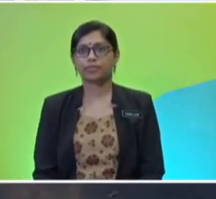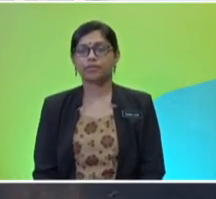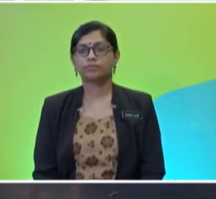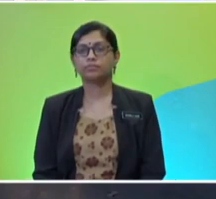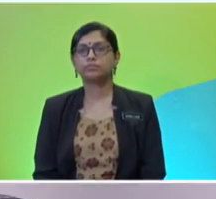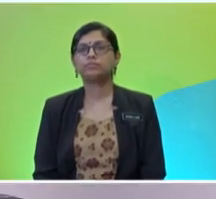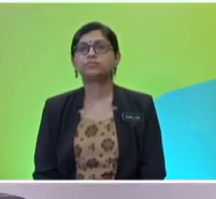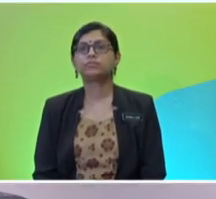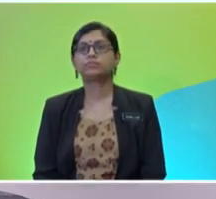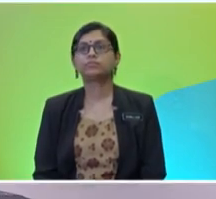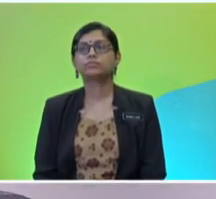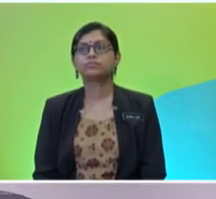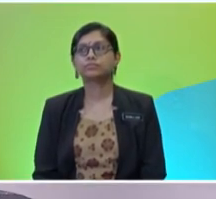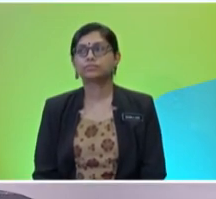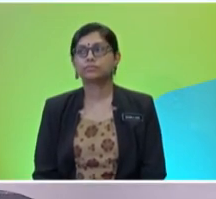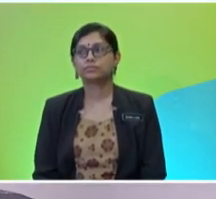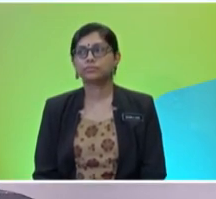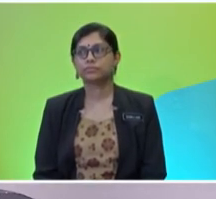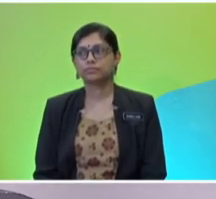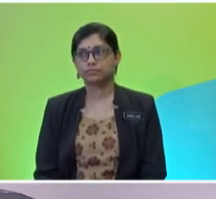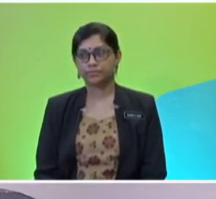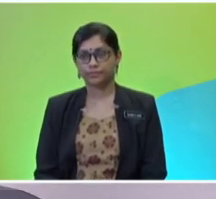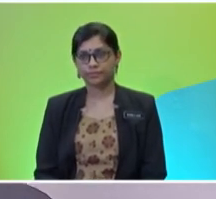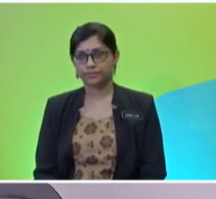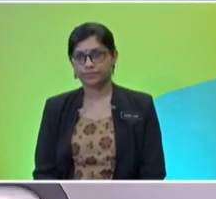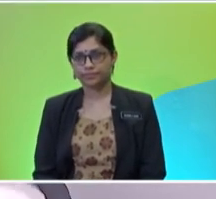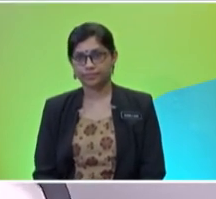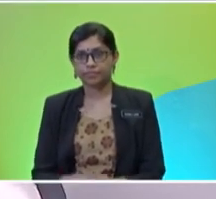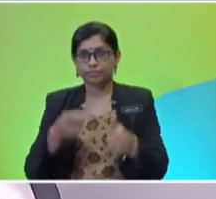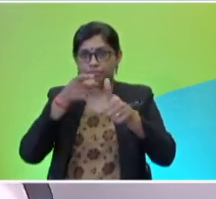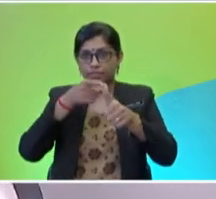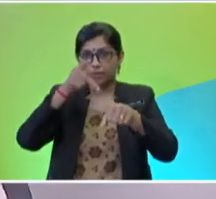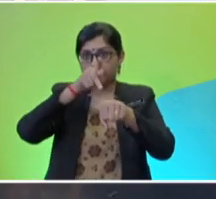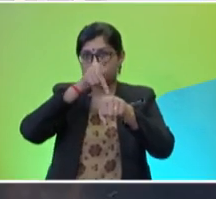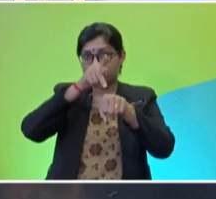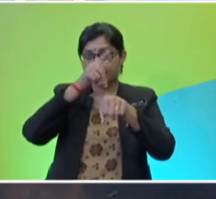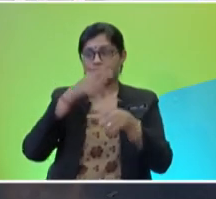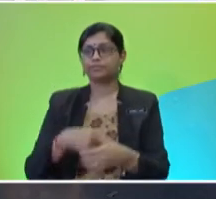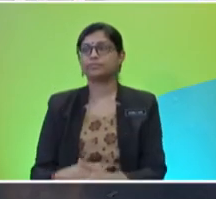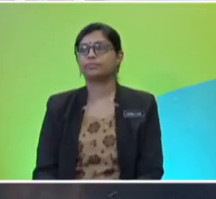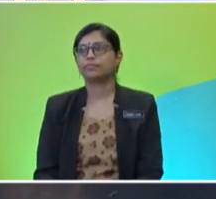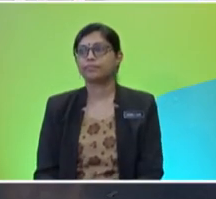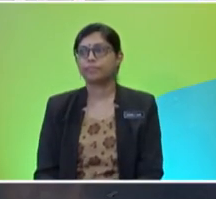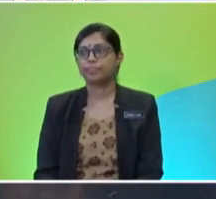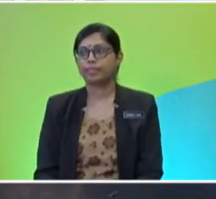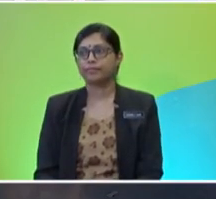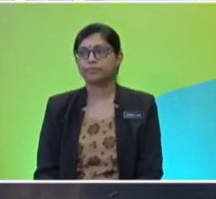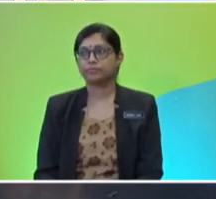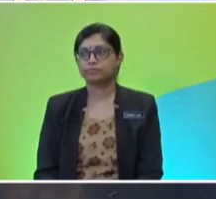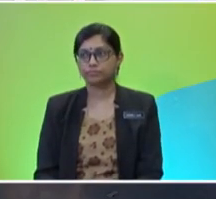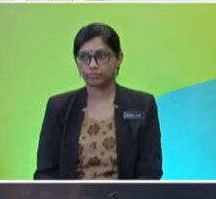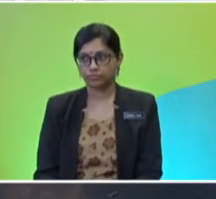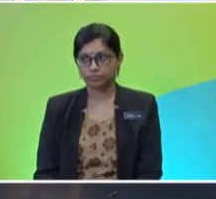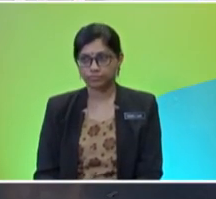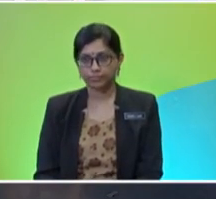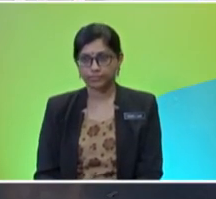kat atas juga bagi selesa untuk kita pakai cikgu. Okey, saya pakaikan ke cikgu? Boleh. Mari cikgu tolong pegang.